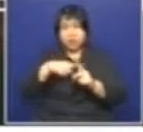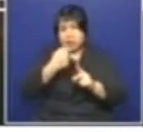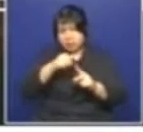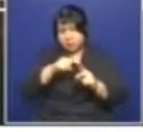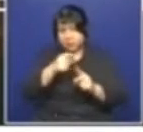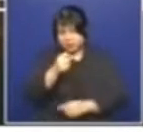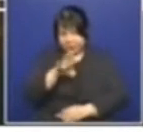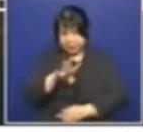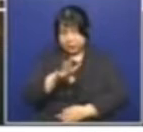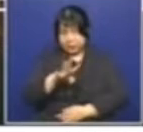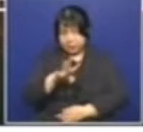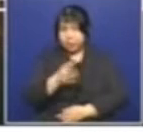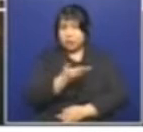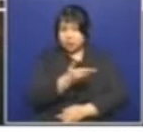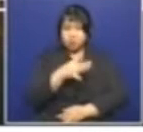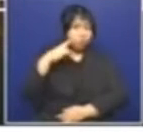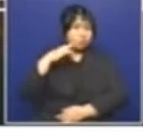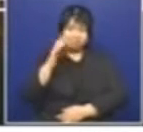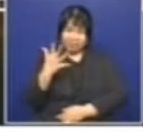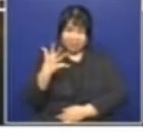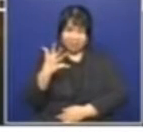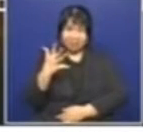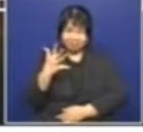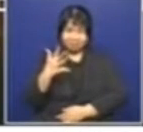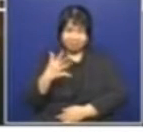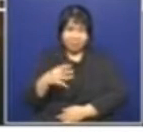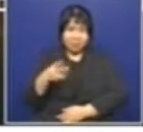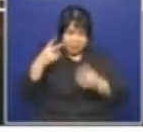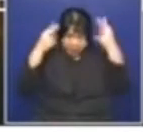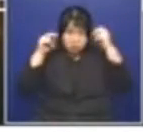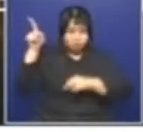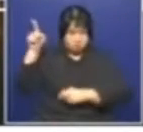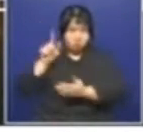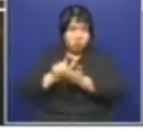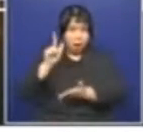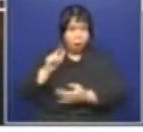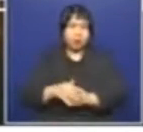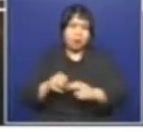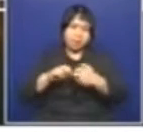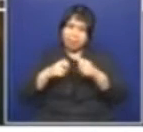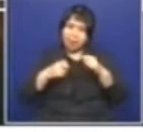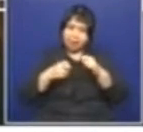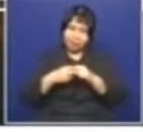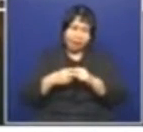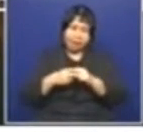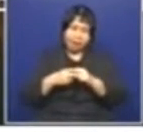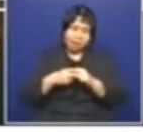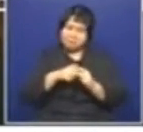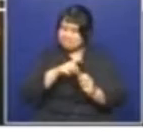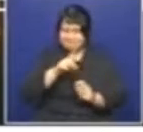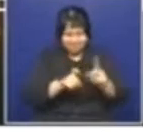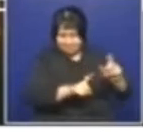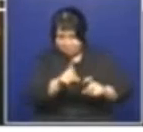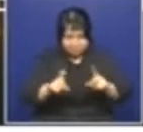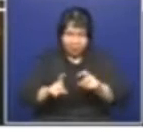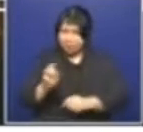ท่านนายกไม่ดื้อนะนายกท่านนั้นลาออกนะจะไม่มีประวัติศาสตร์บันทึกไว้วันมหาวิปโยคแต่เพราะน